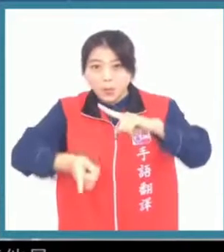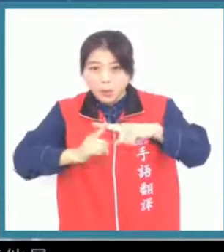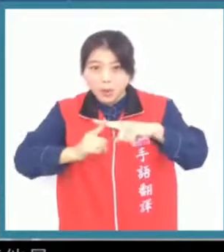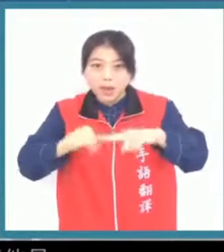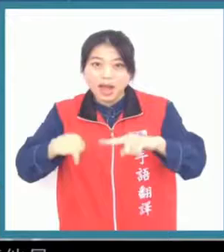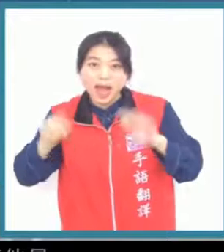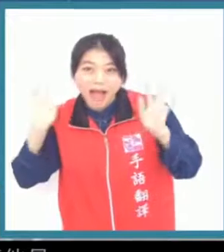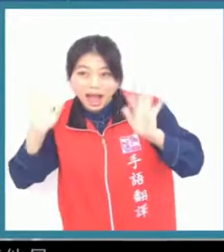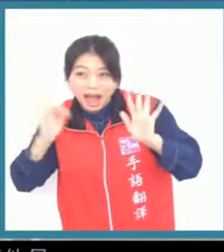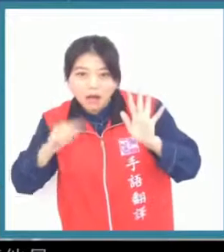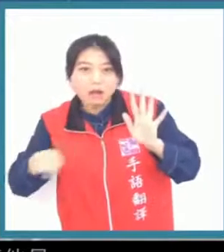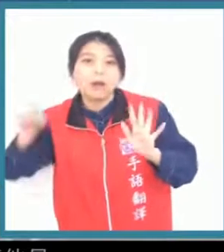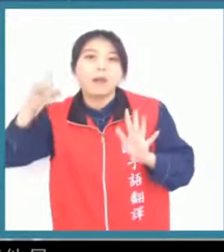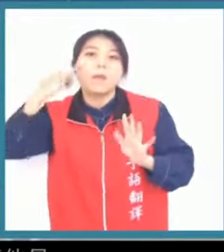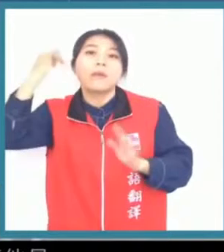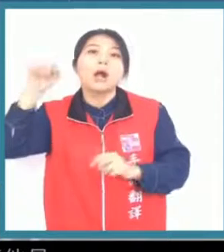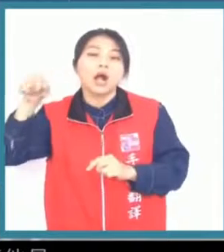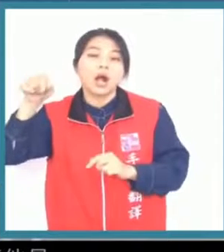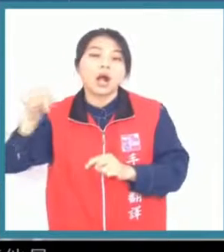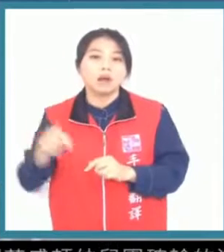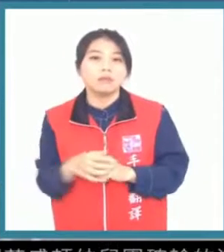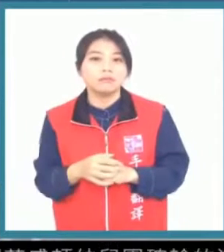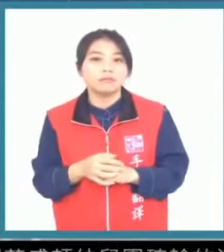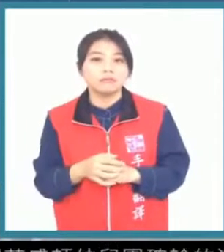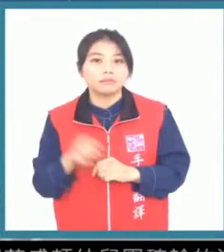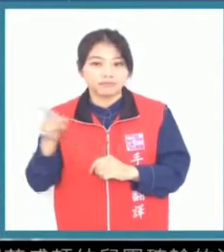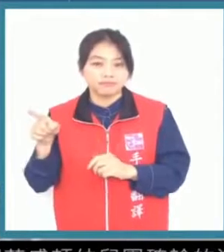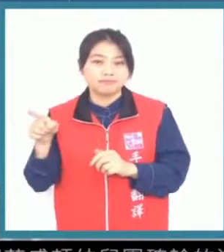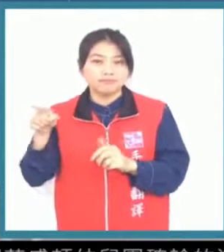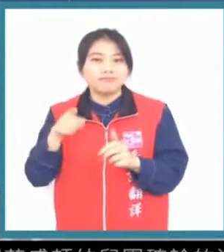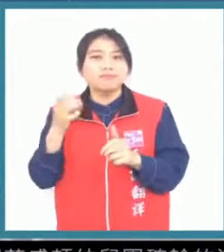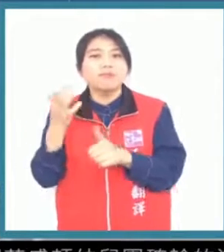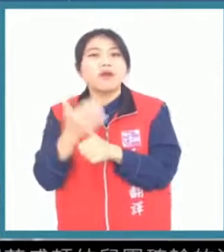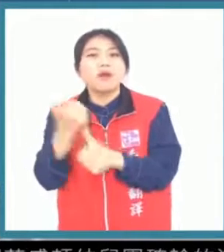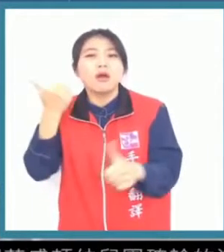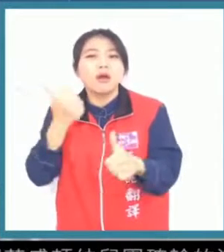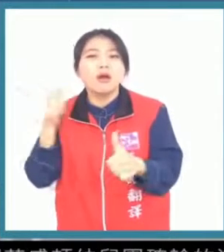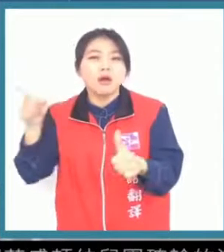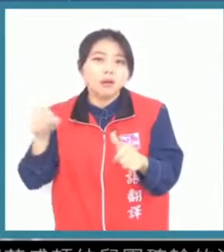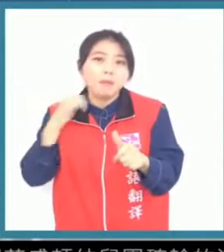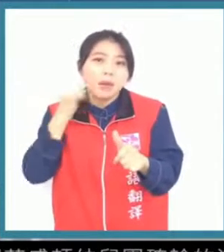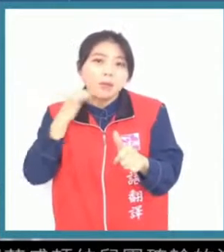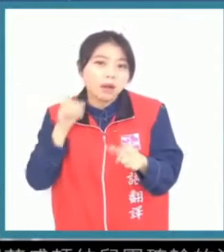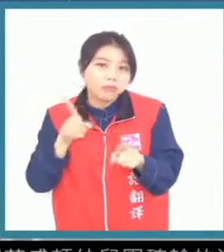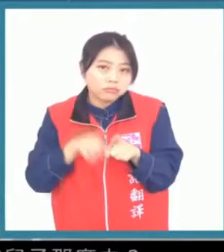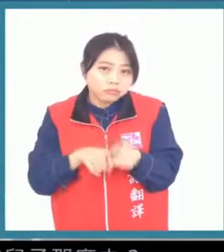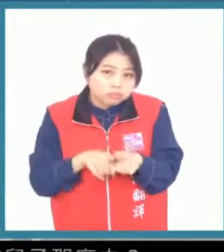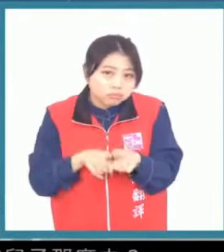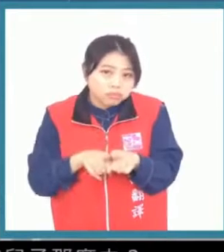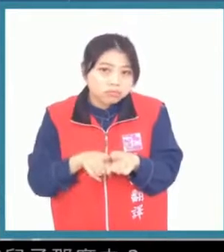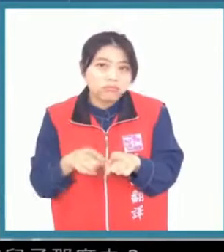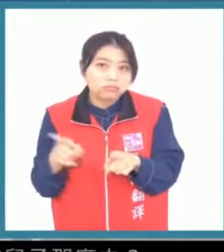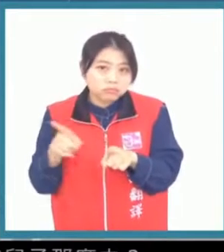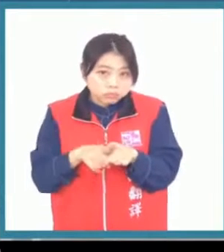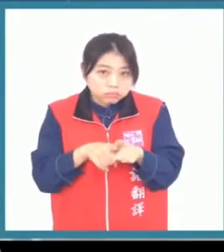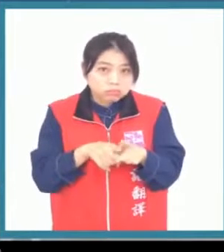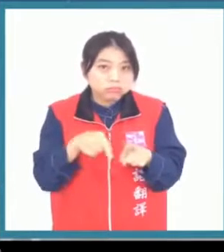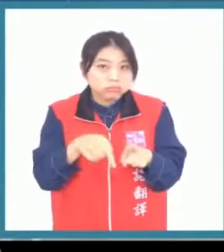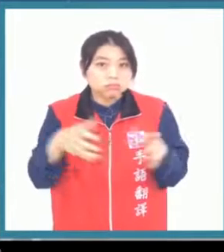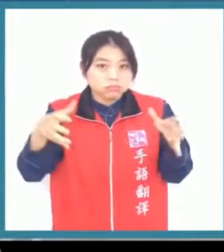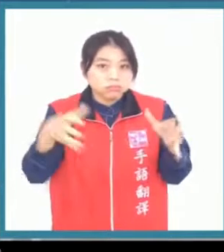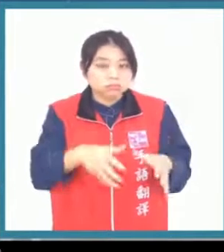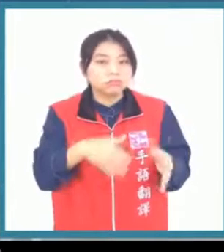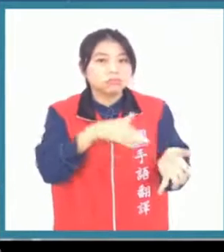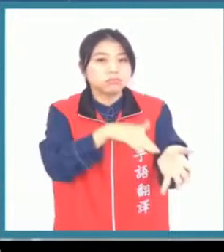妈，那么在陪儿子，那么去这个住在这个